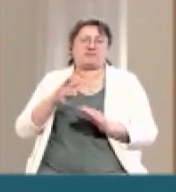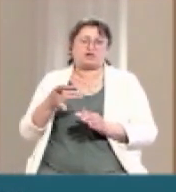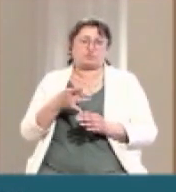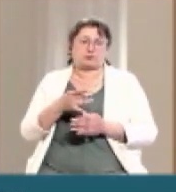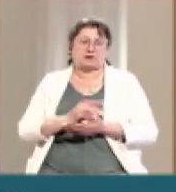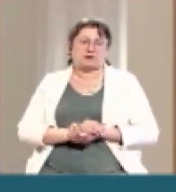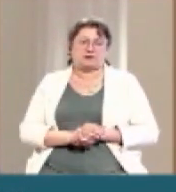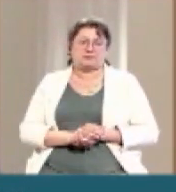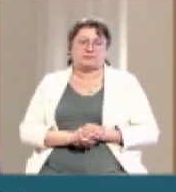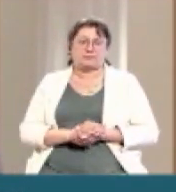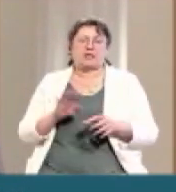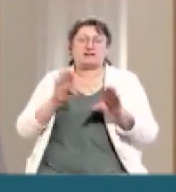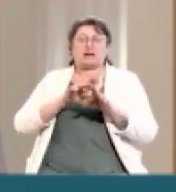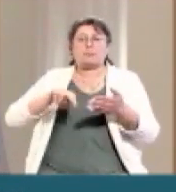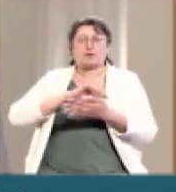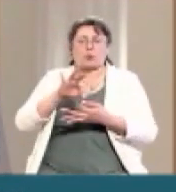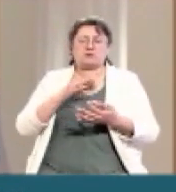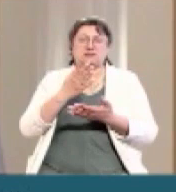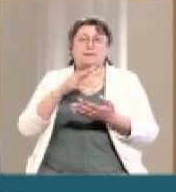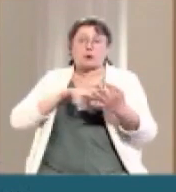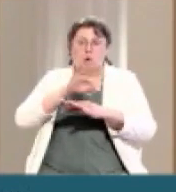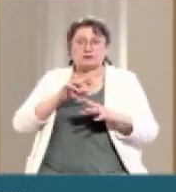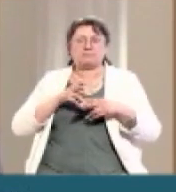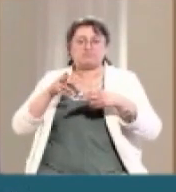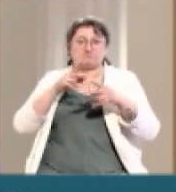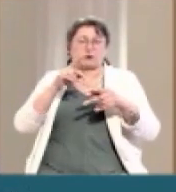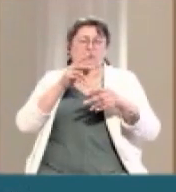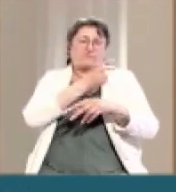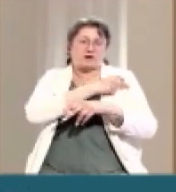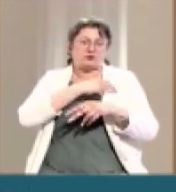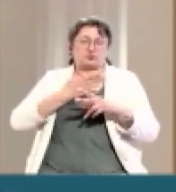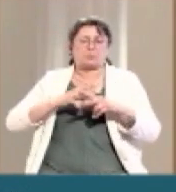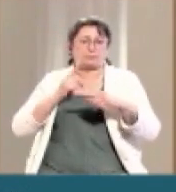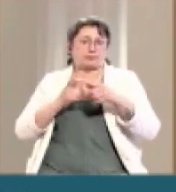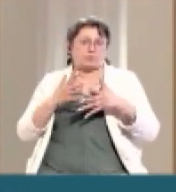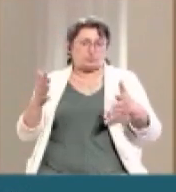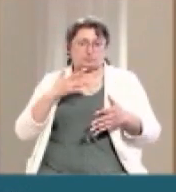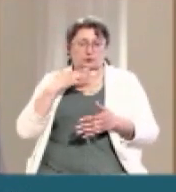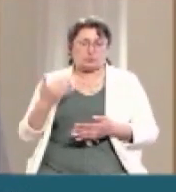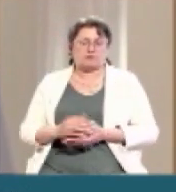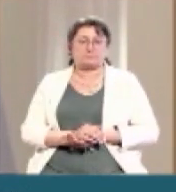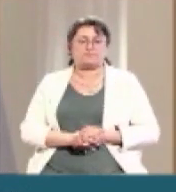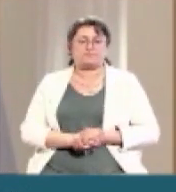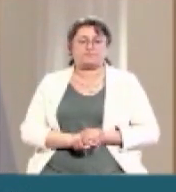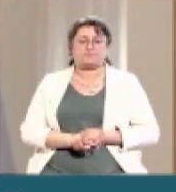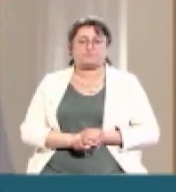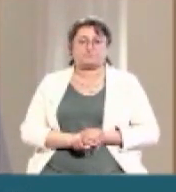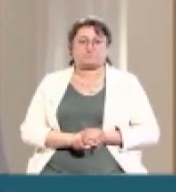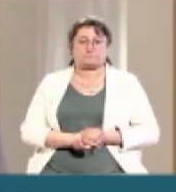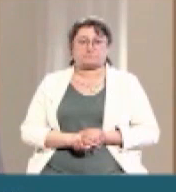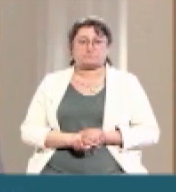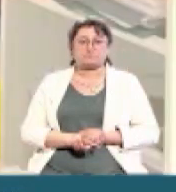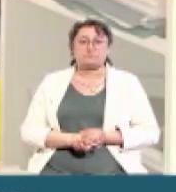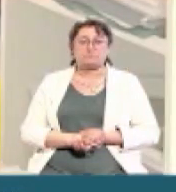келіп қаралады. Осындай қызмет түрлерін ұсына алатынымызға және пайдалы болғанымызға өте қуаныштымыз. Десек те жұмыстар әлі де тәжірибе жинауды талап